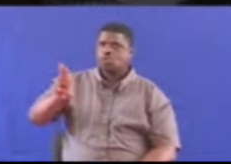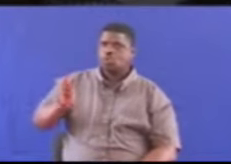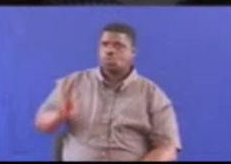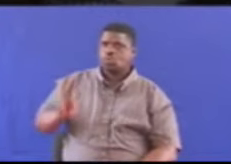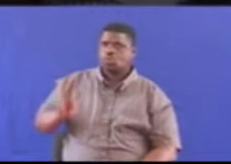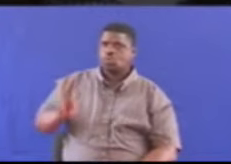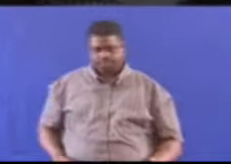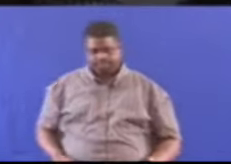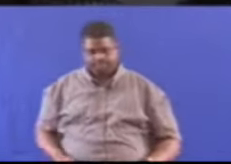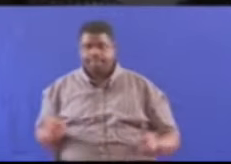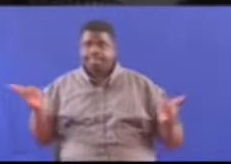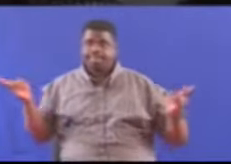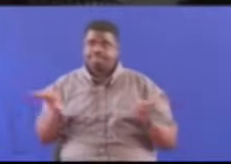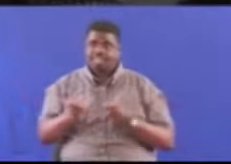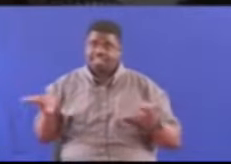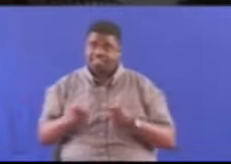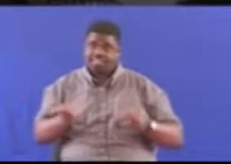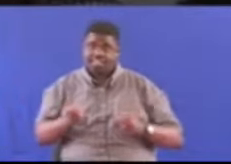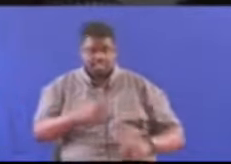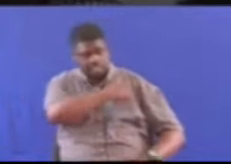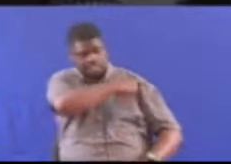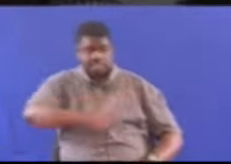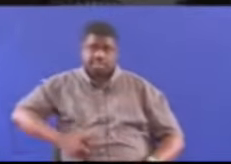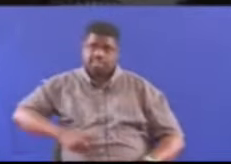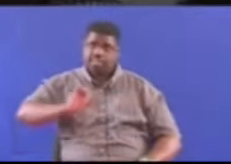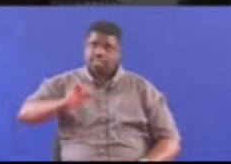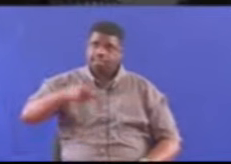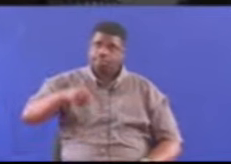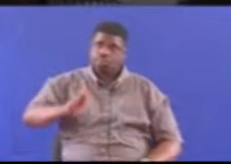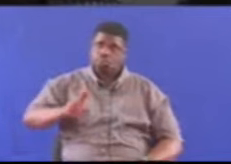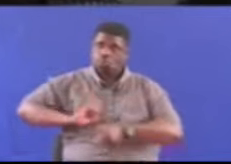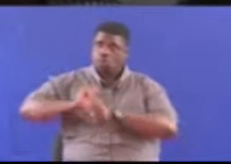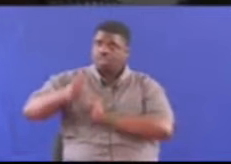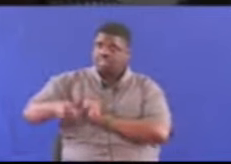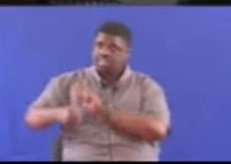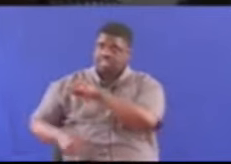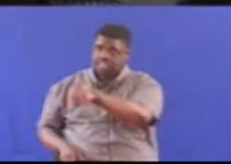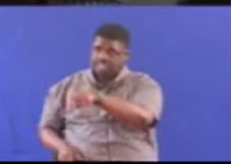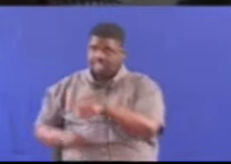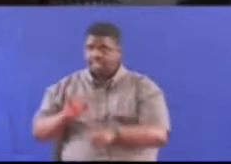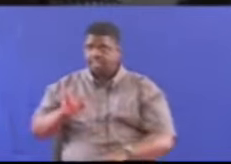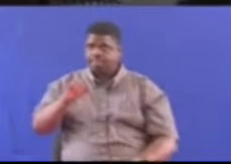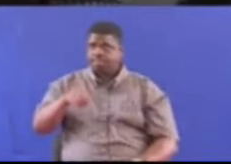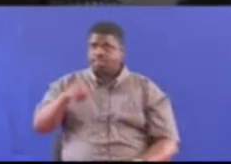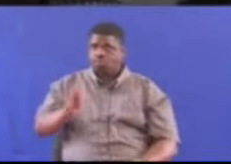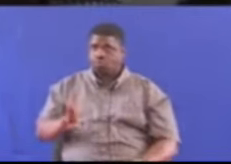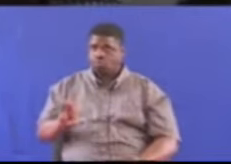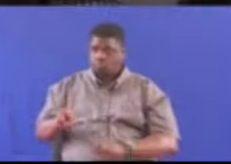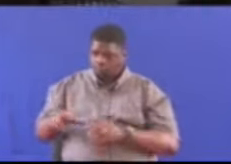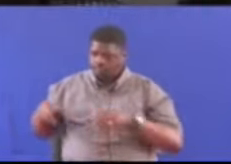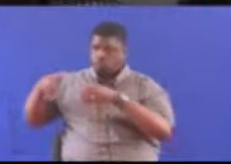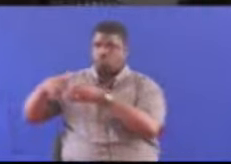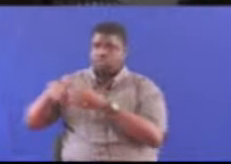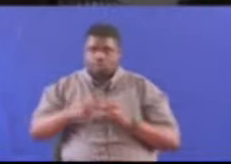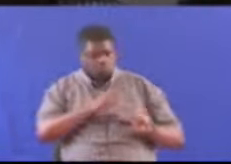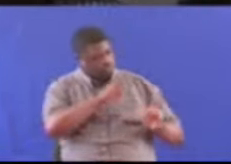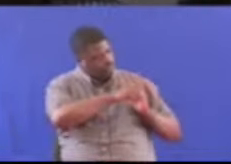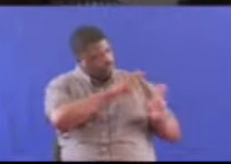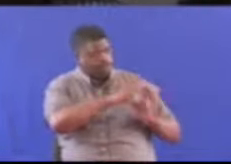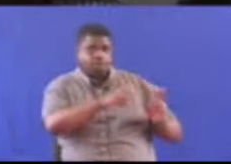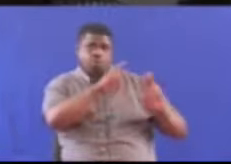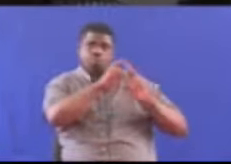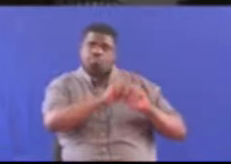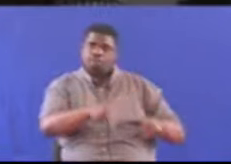Vile vile, rais wa IPU huiwakilisha IPU kwenye mikutano na makongamano mbalimbali ya